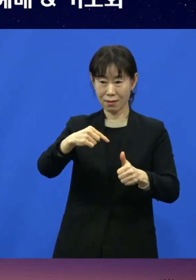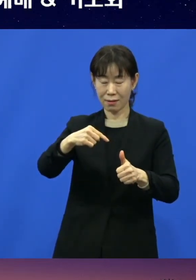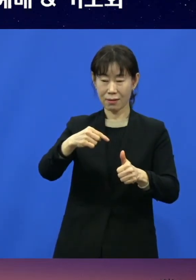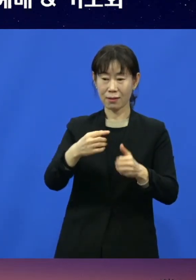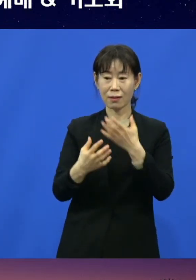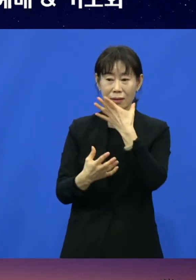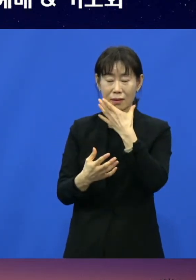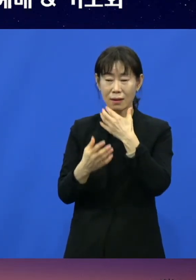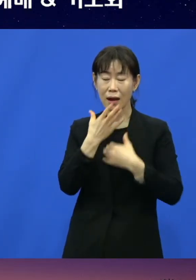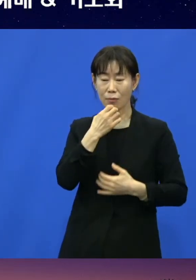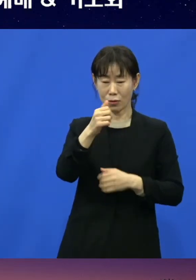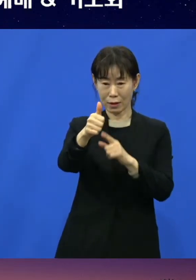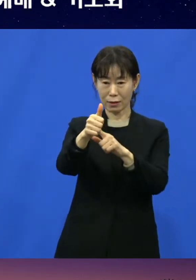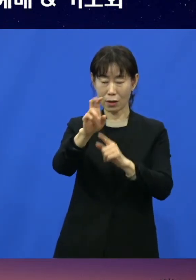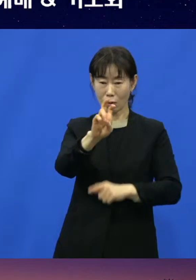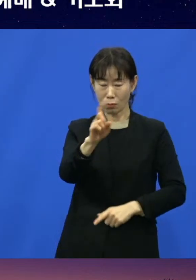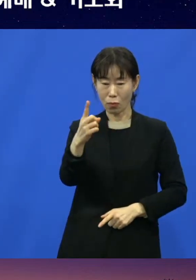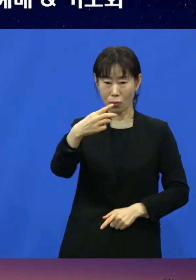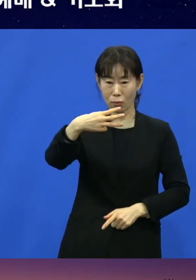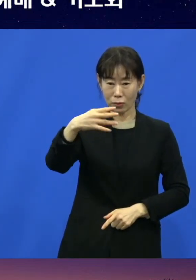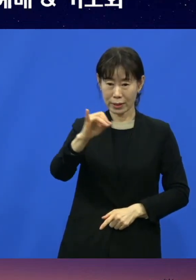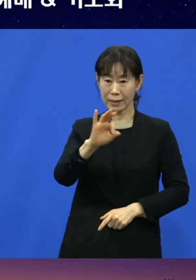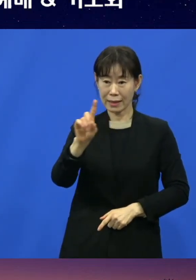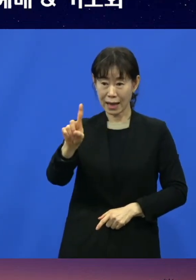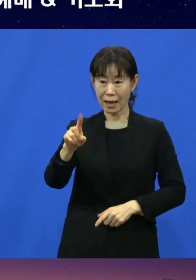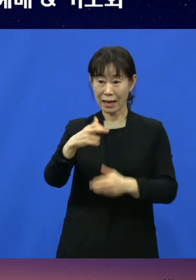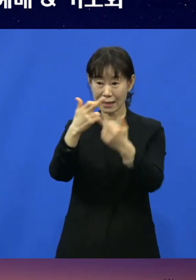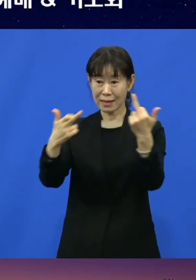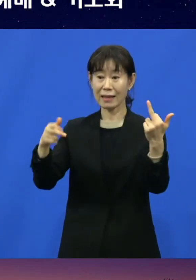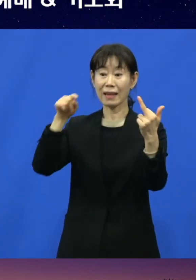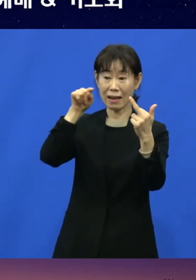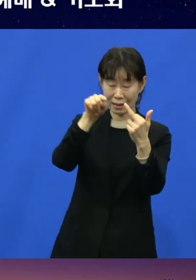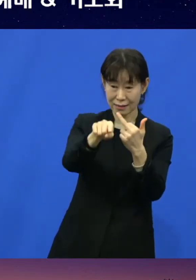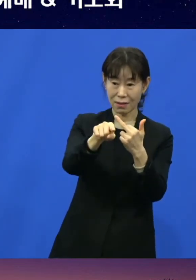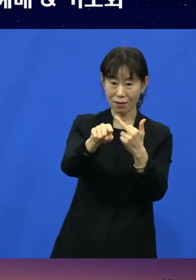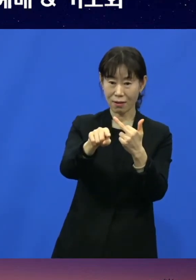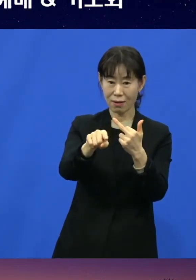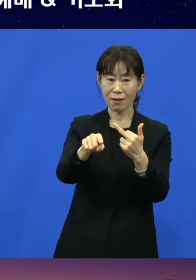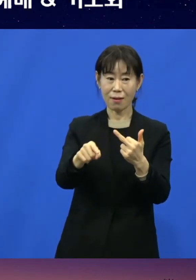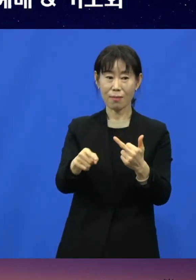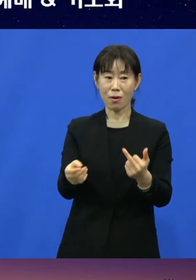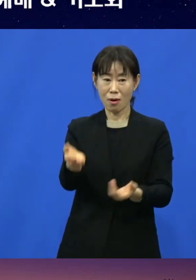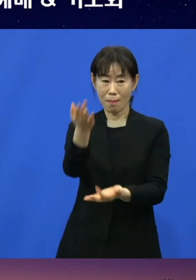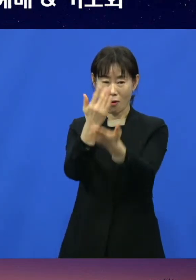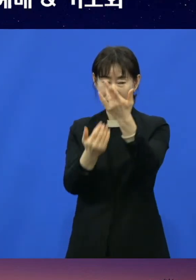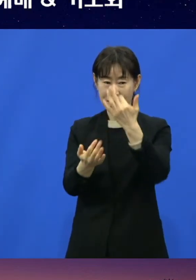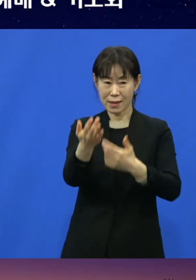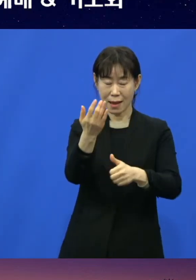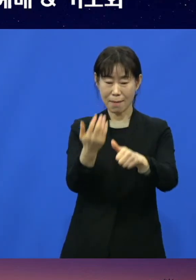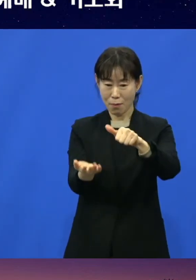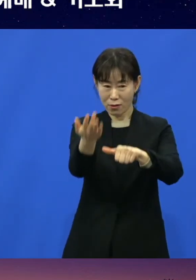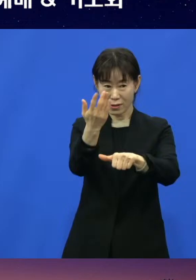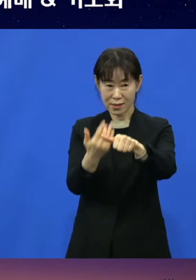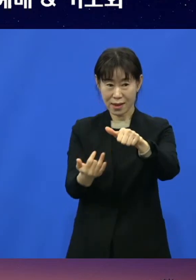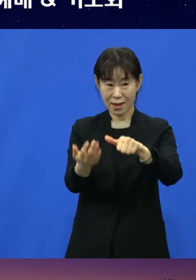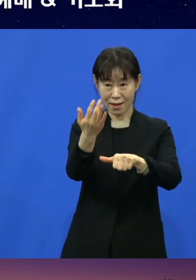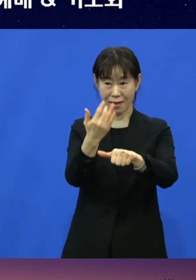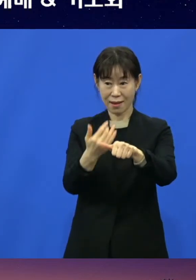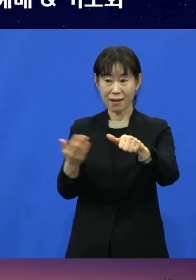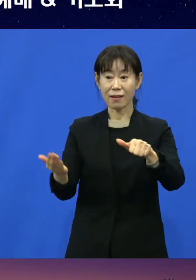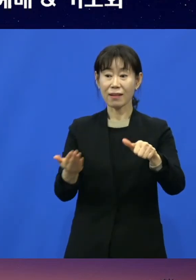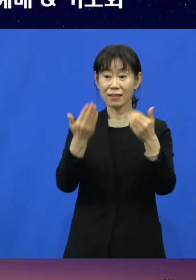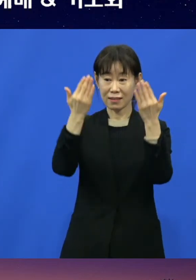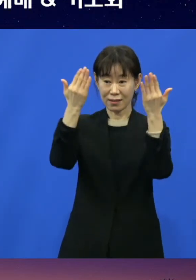아브라함은 그를 모리아에 가서 그 말씀대로 번제로 올려드려요. 근데 우리가 생각하기에는 하나님,